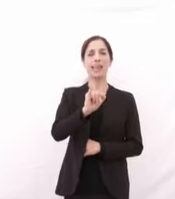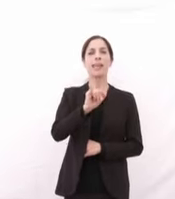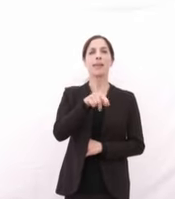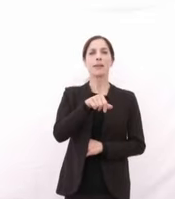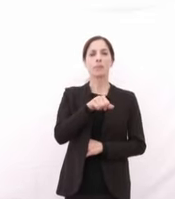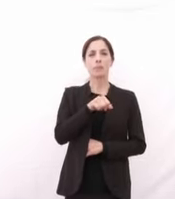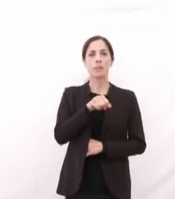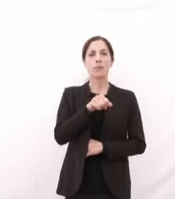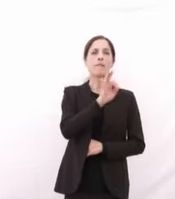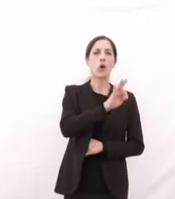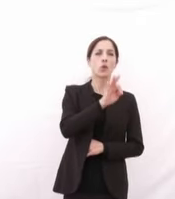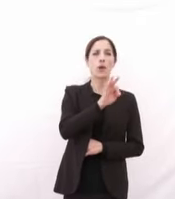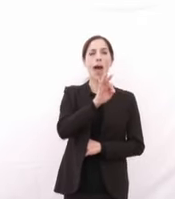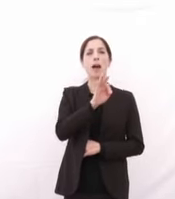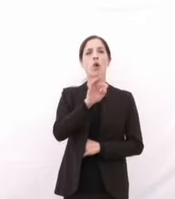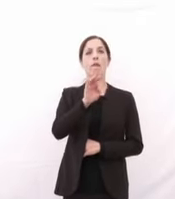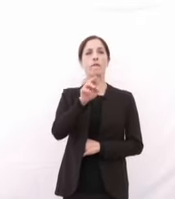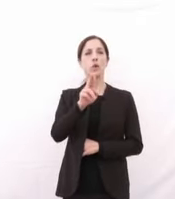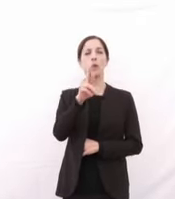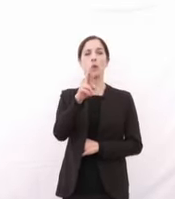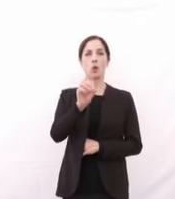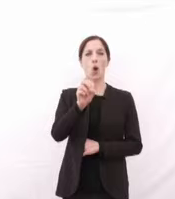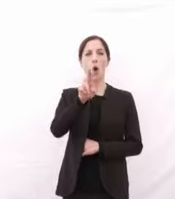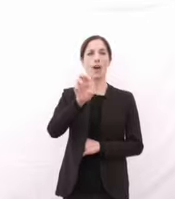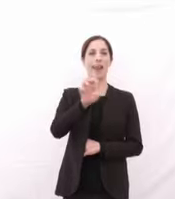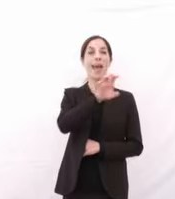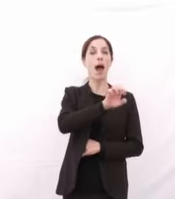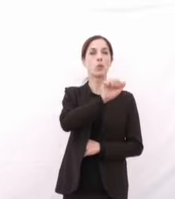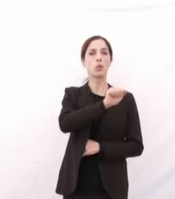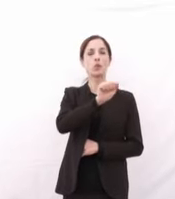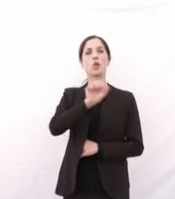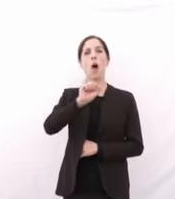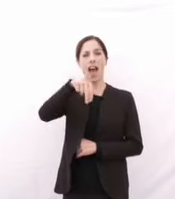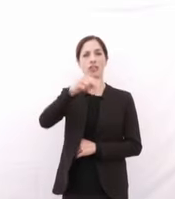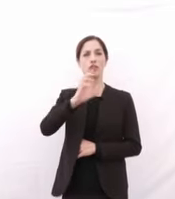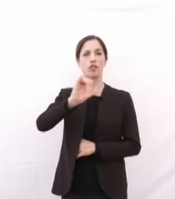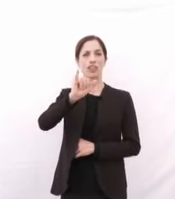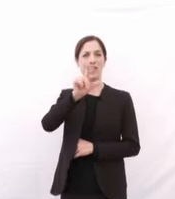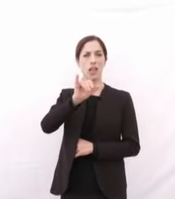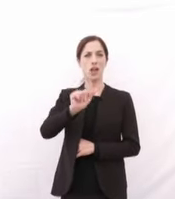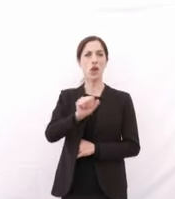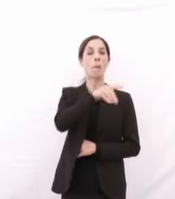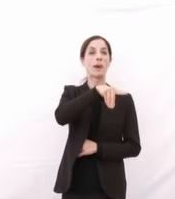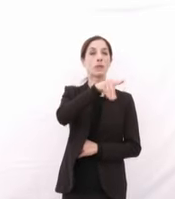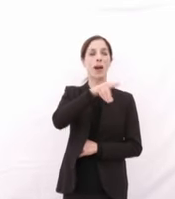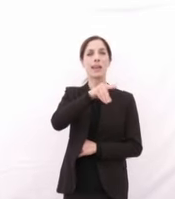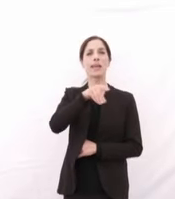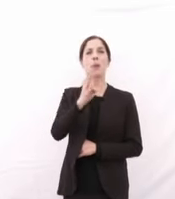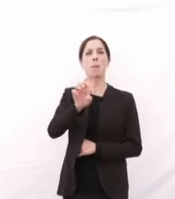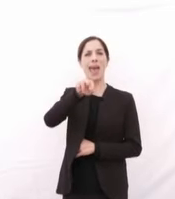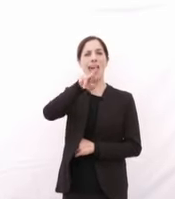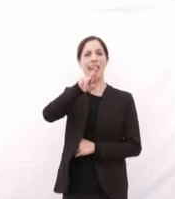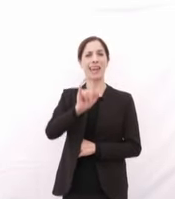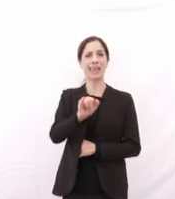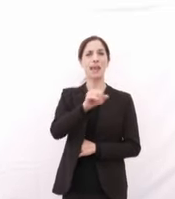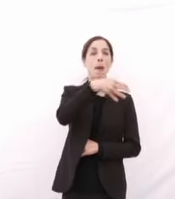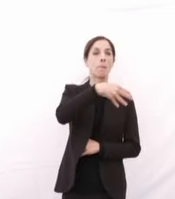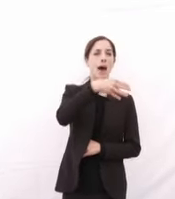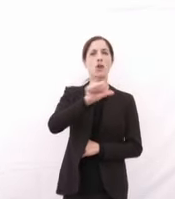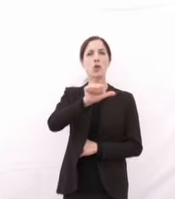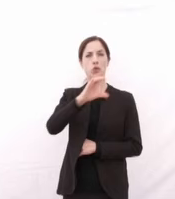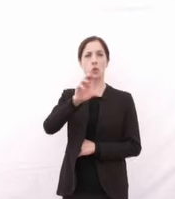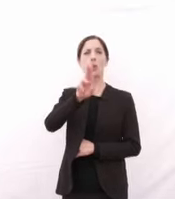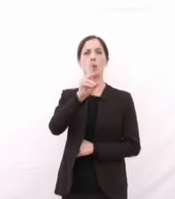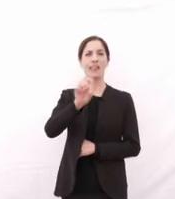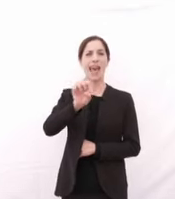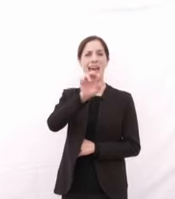Fortunato Furore. Augusto Rancilio. Pasqualino Perri. Mario Scuderi.